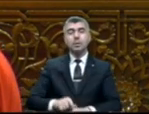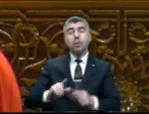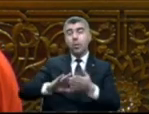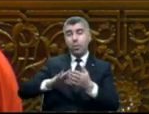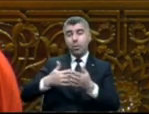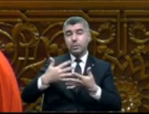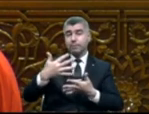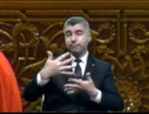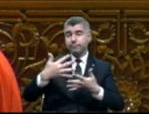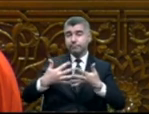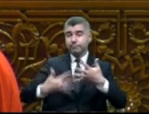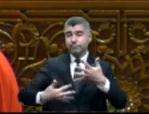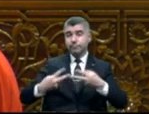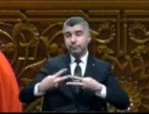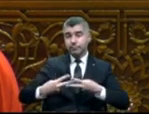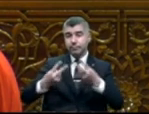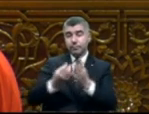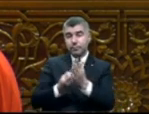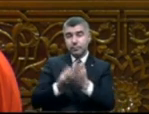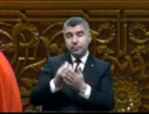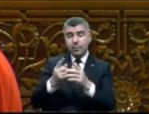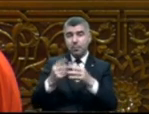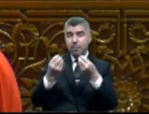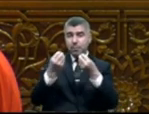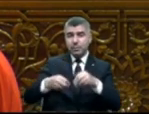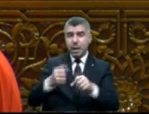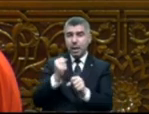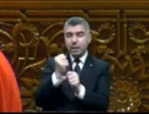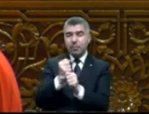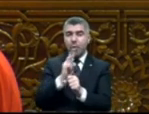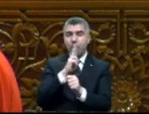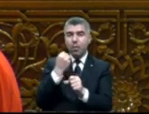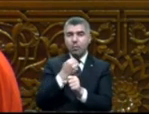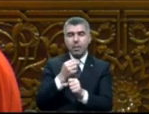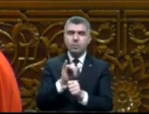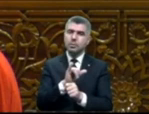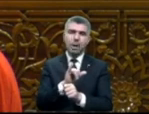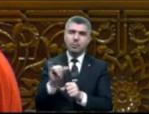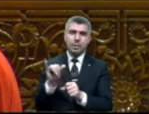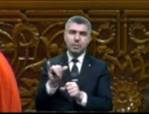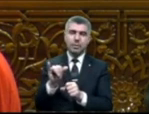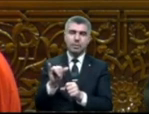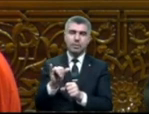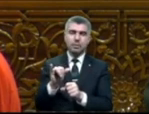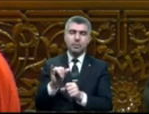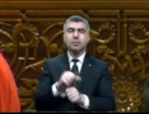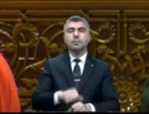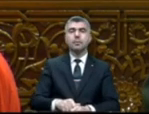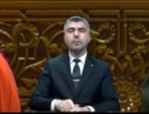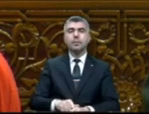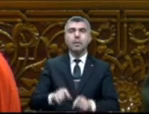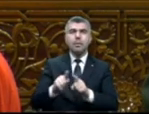طرحنا لهذه الحالات ليس تبخيصا للعمل الحكومي، بل إننا لازلنا